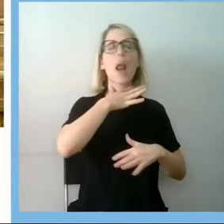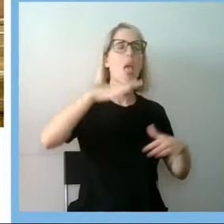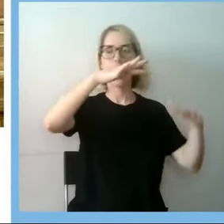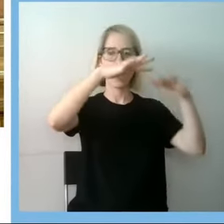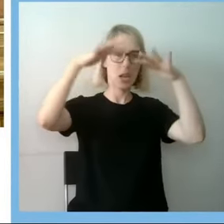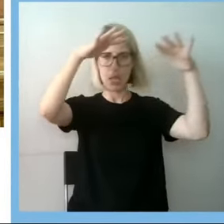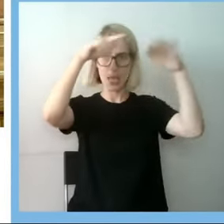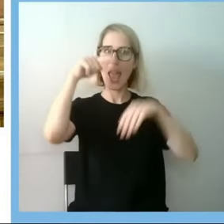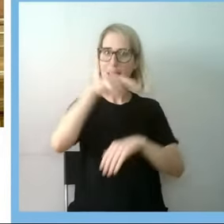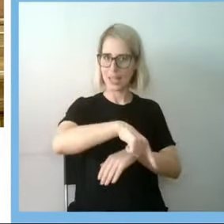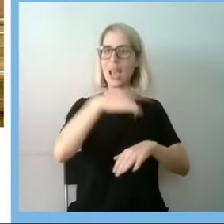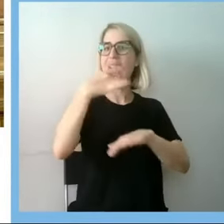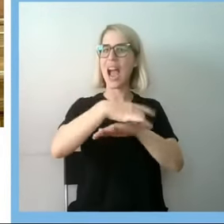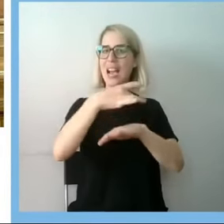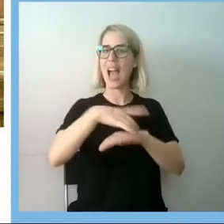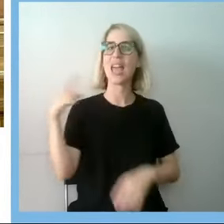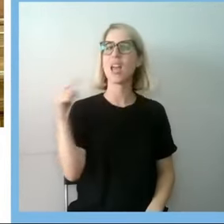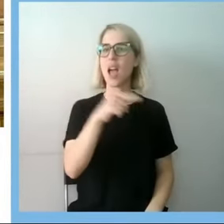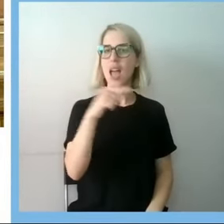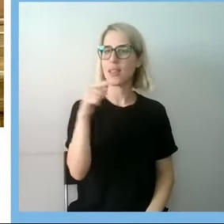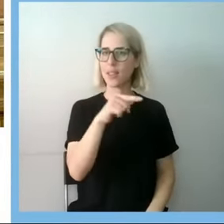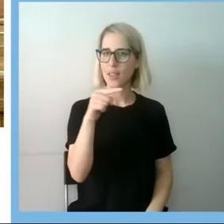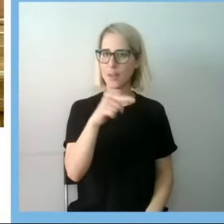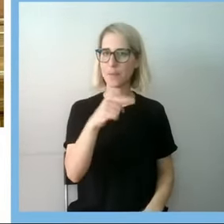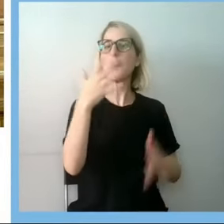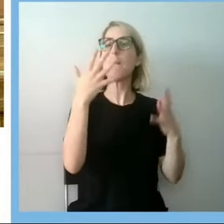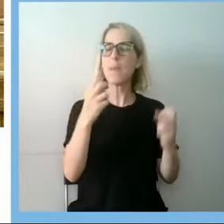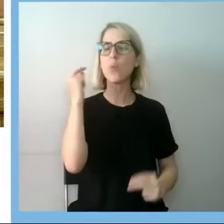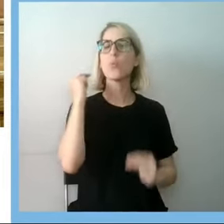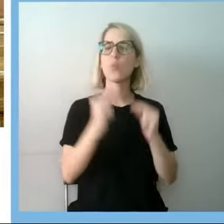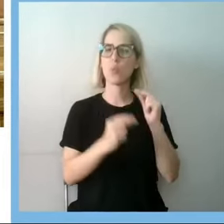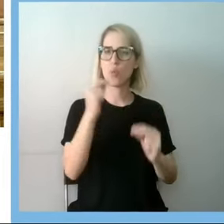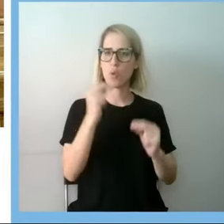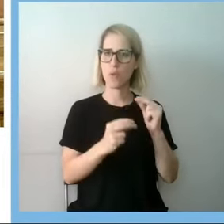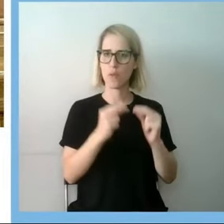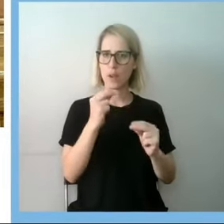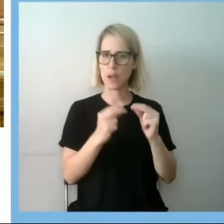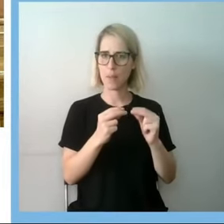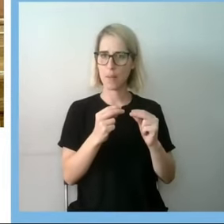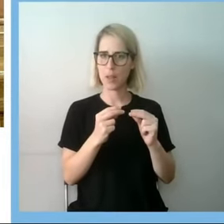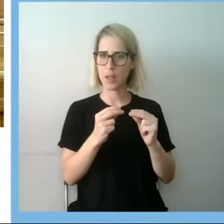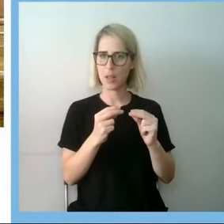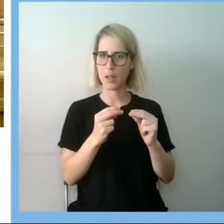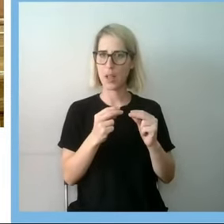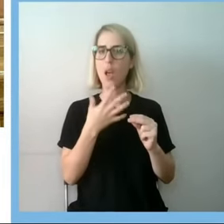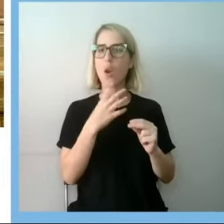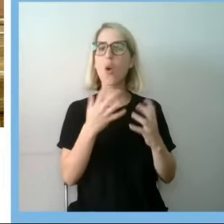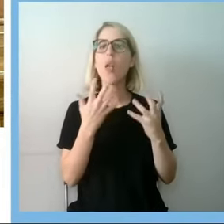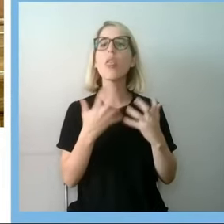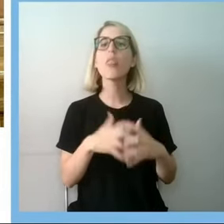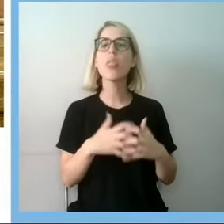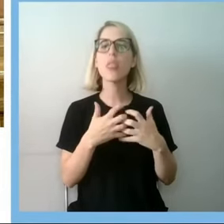Η Αχαΐας, εκεί υπάρχουν προβλήματα στις ισόγειες αίθουσες και δεν λειτουργεί στο νέο κτίριο